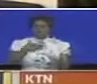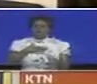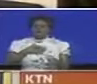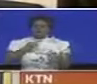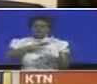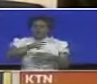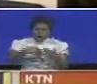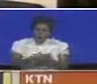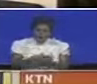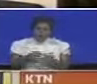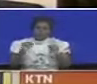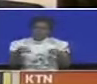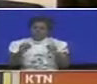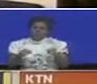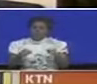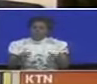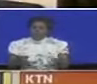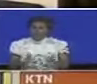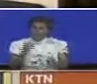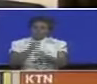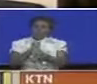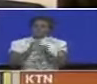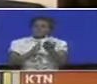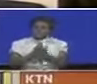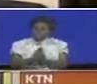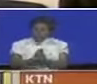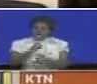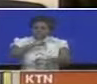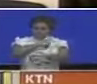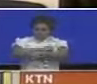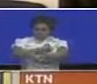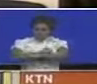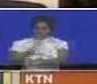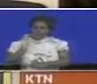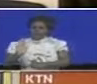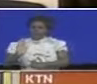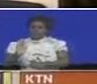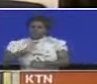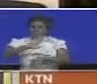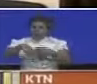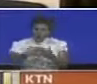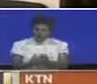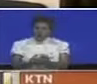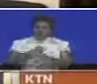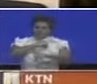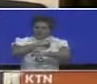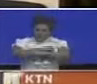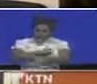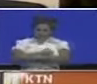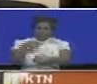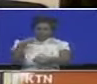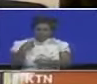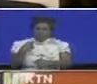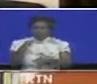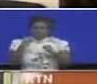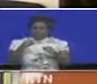possible measures to ensure that in these schools, all girls of school going age